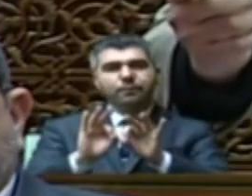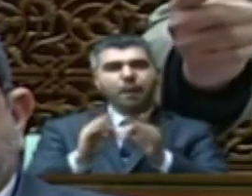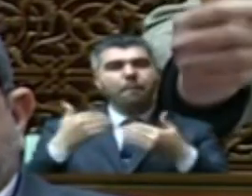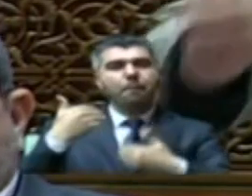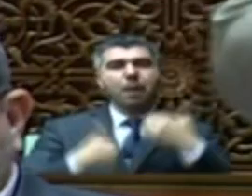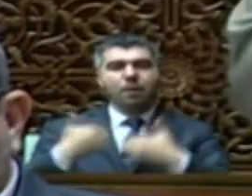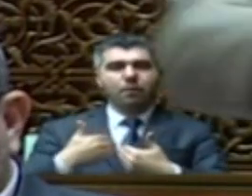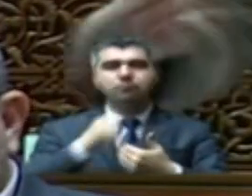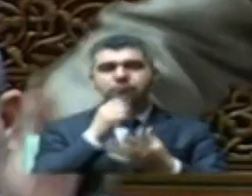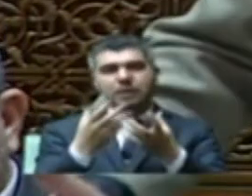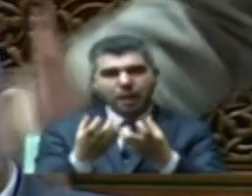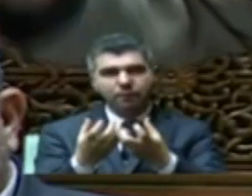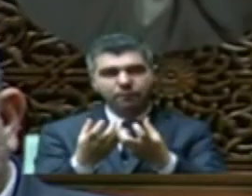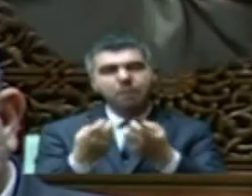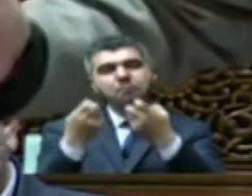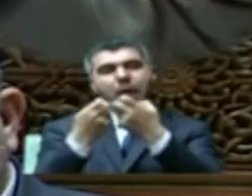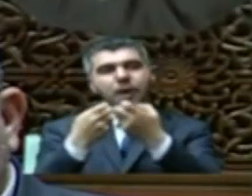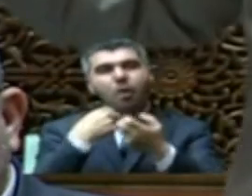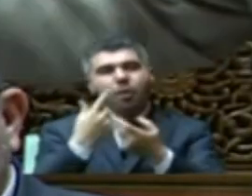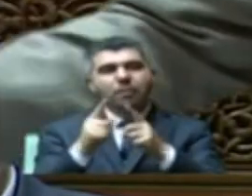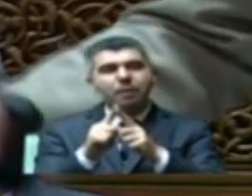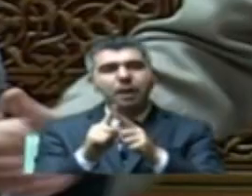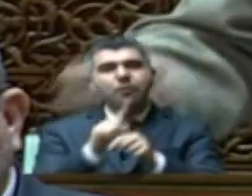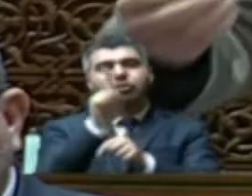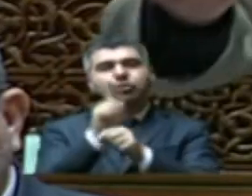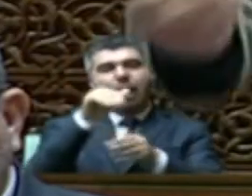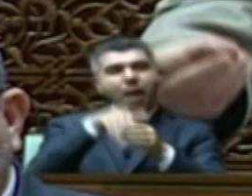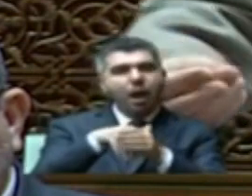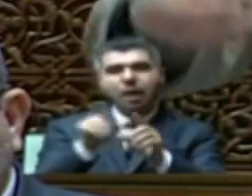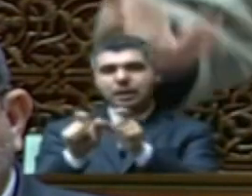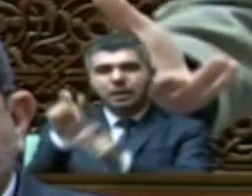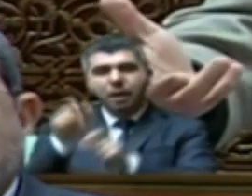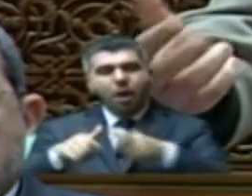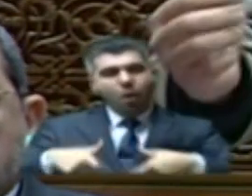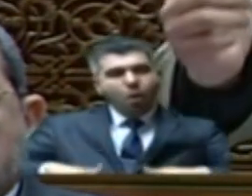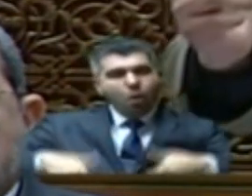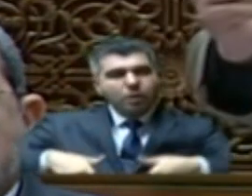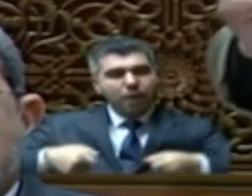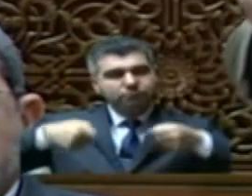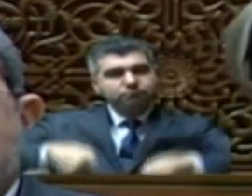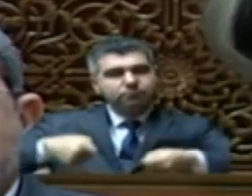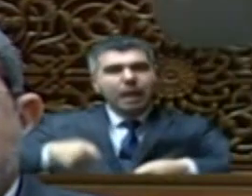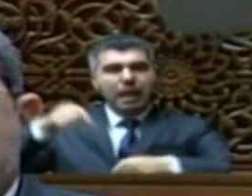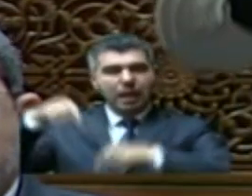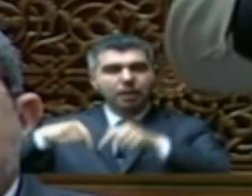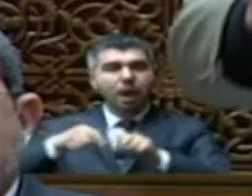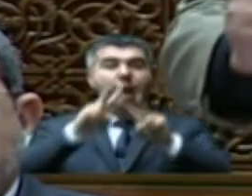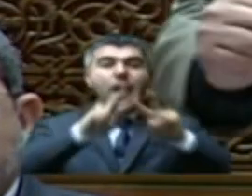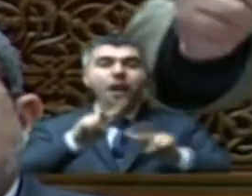إليها. مثلا هناك المجلس العام والأقاليم والجهات كذا توفر كراسي وعكاكيز، ولكن يجب أن يبحثوهم